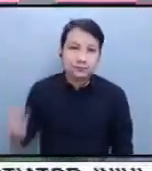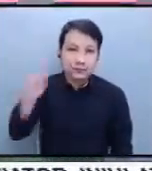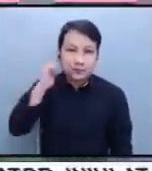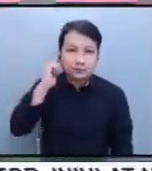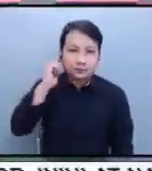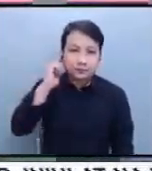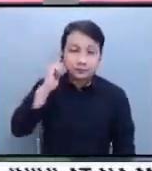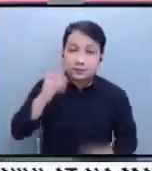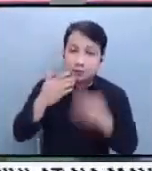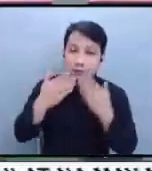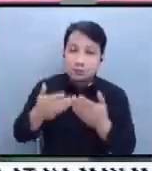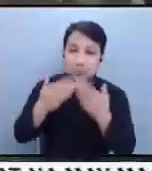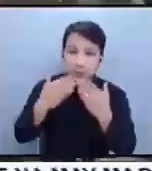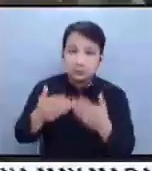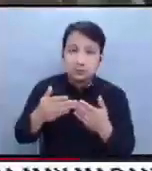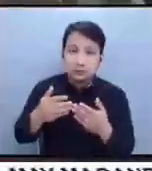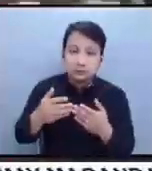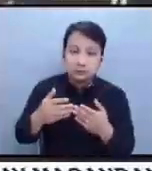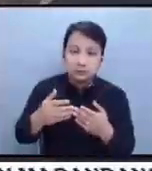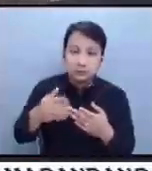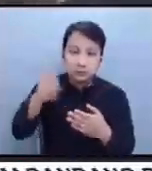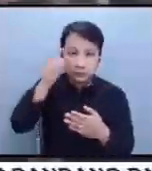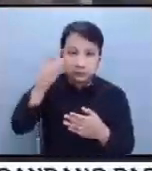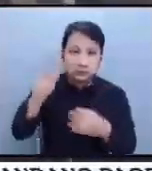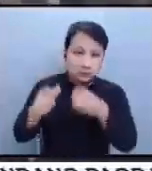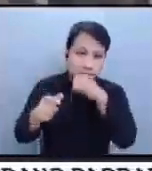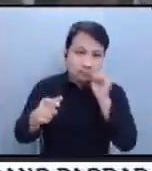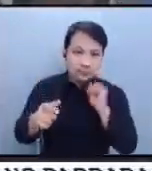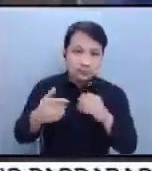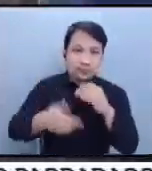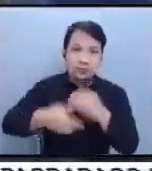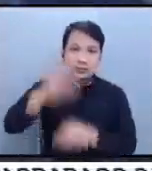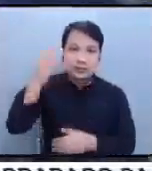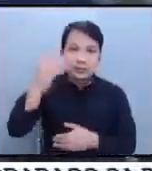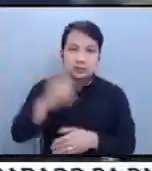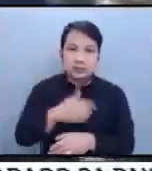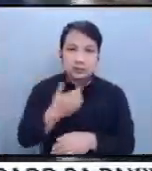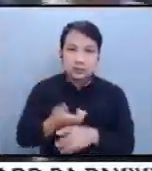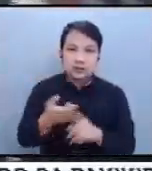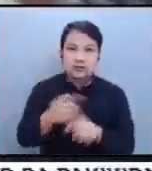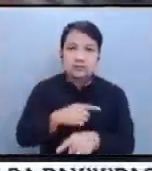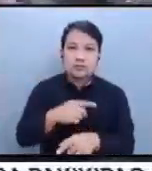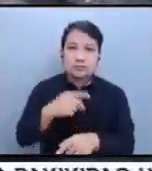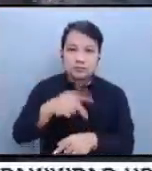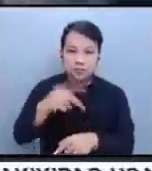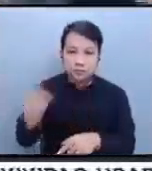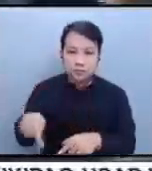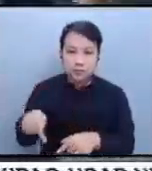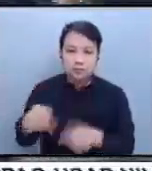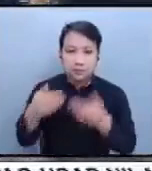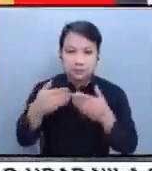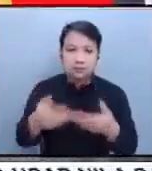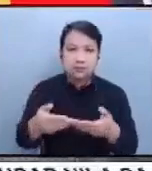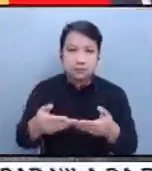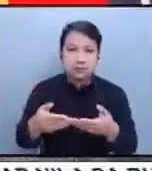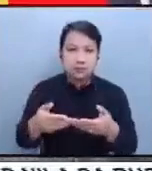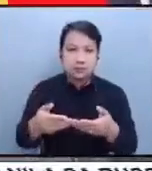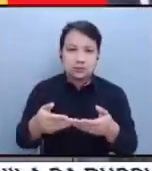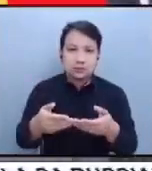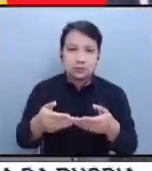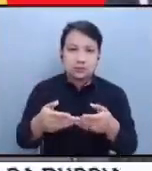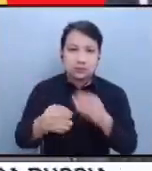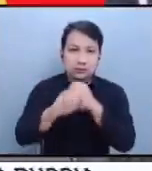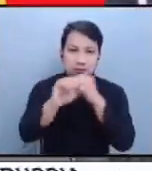Nagpasalamat ang Lacson-Soto tandem sa mataas na energy ng mga Kapampangan sa kanilang patuloy na campaign rally sa Pampanga. Dito